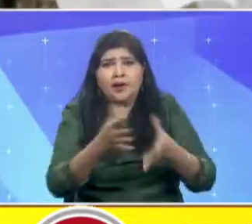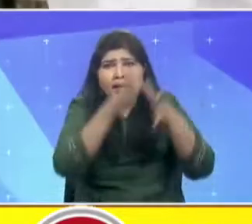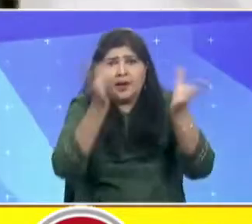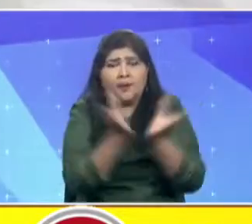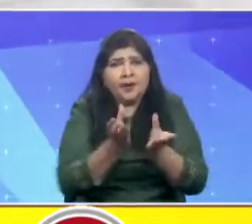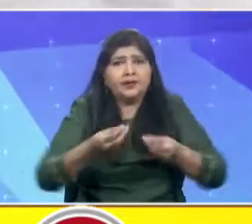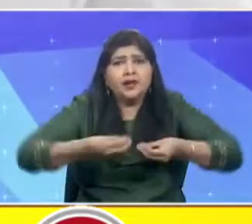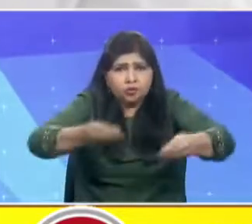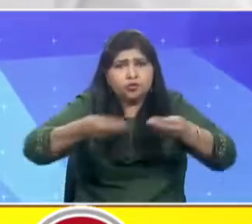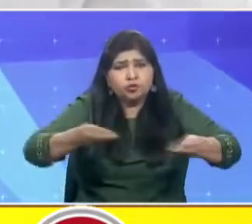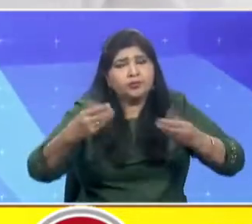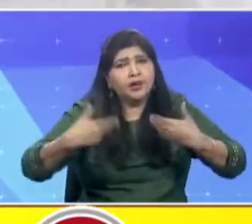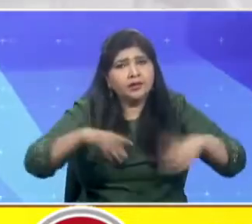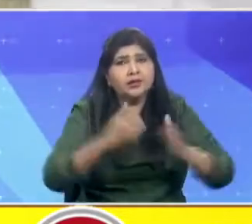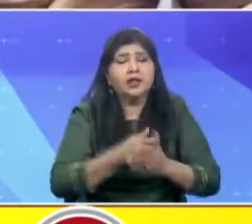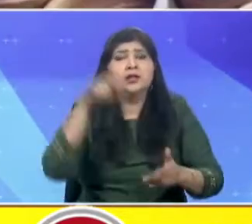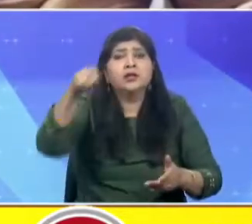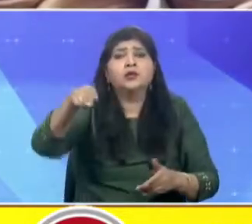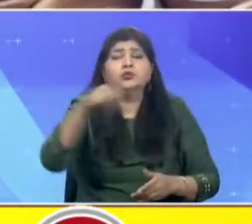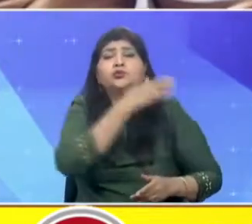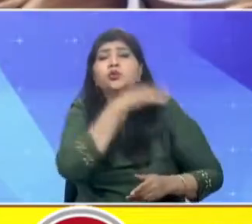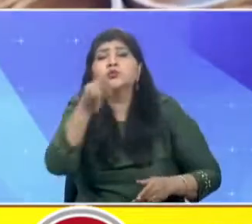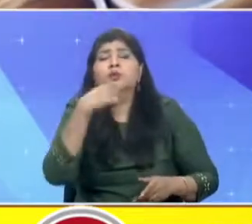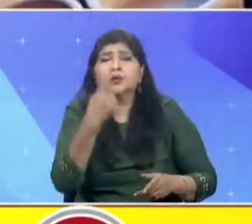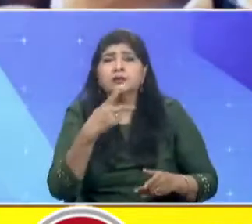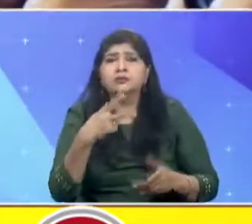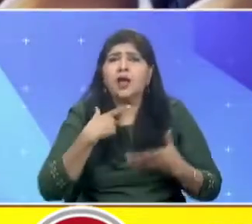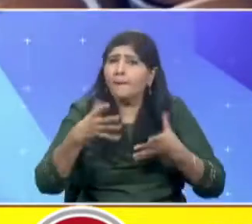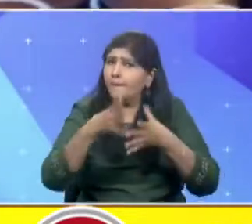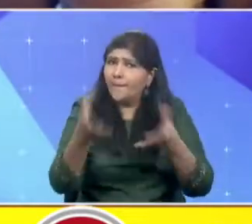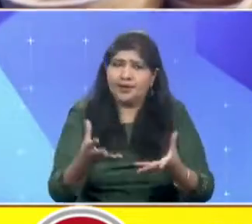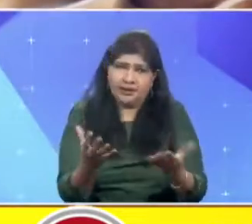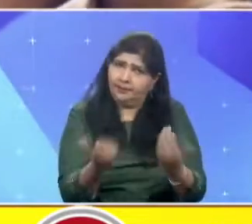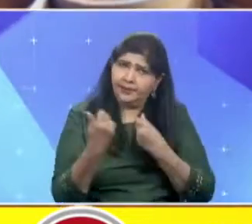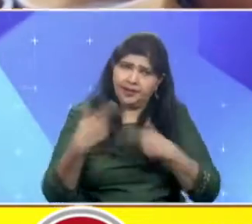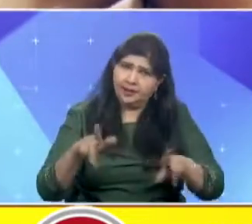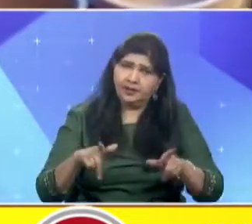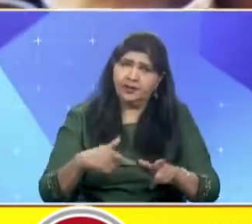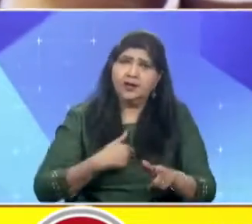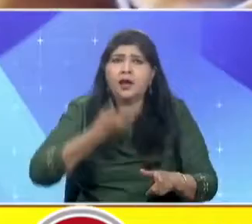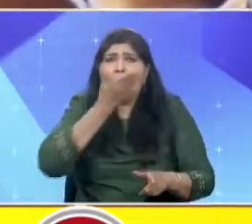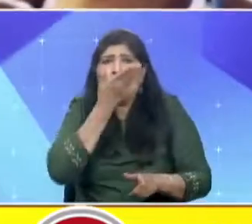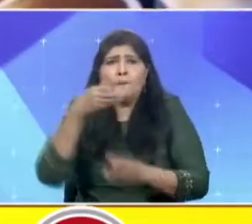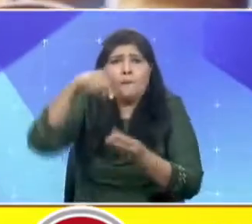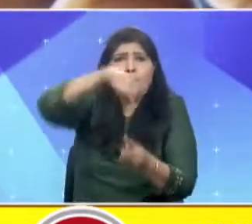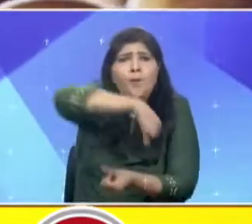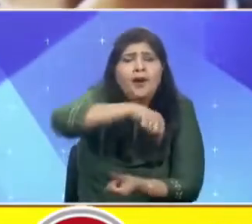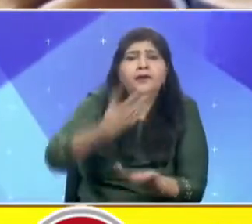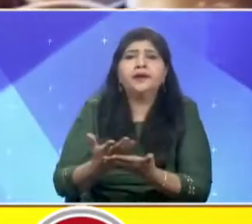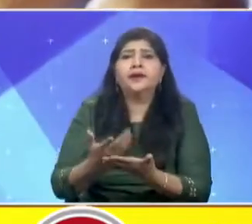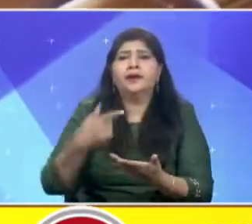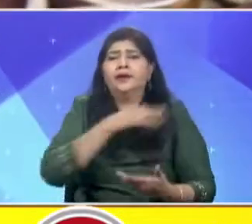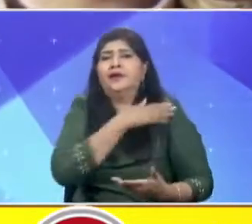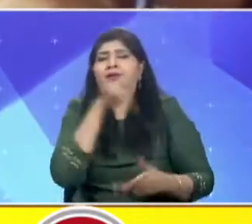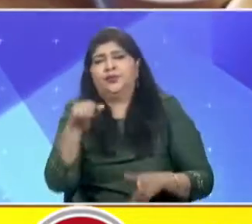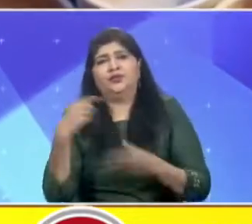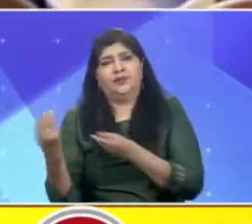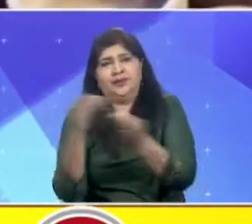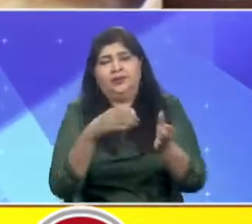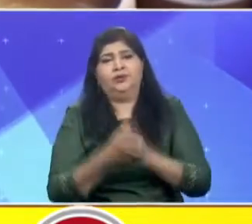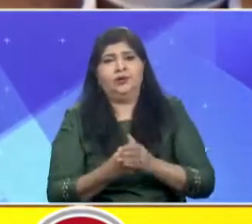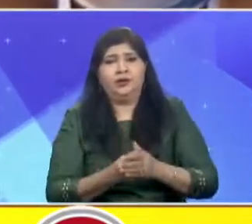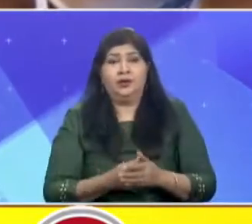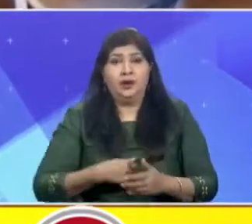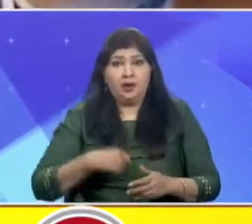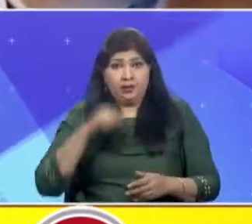बांटने शुरू कर दें, ताकि दूसरों के पास उन बर्तनों में सिर्फ पानी भरने का ही काम रहे।